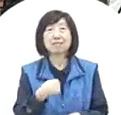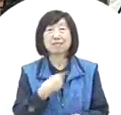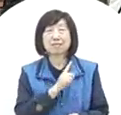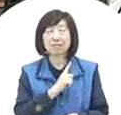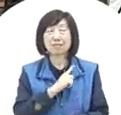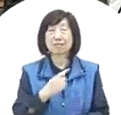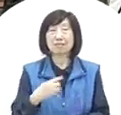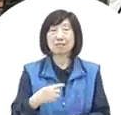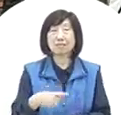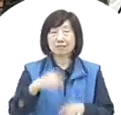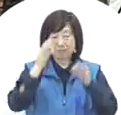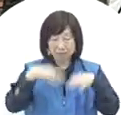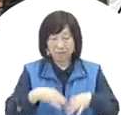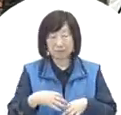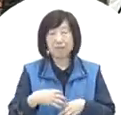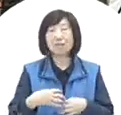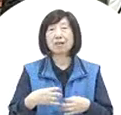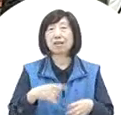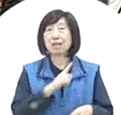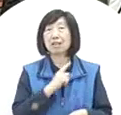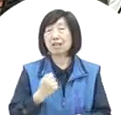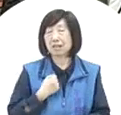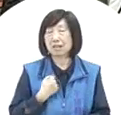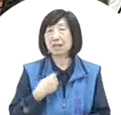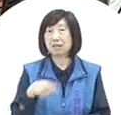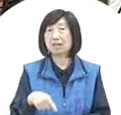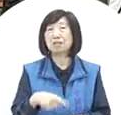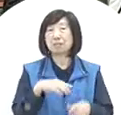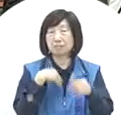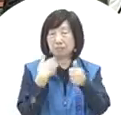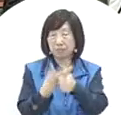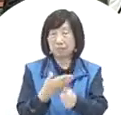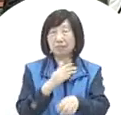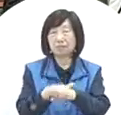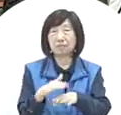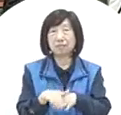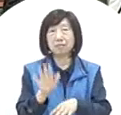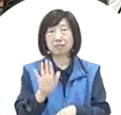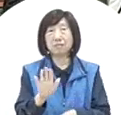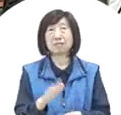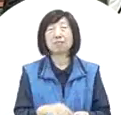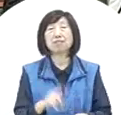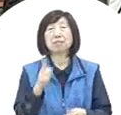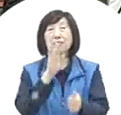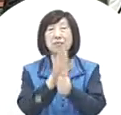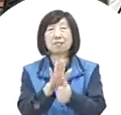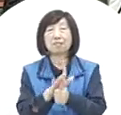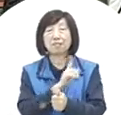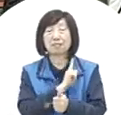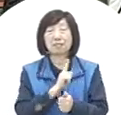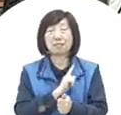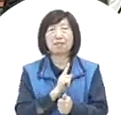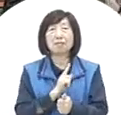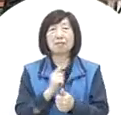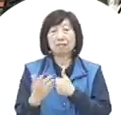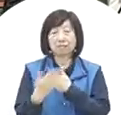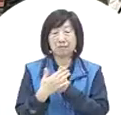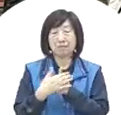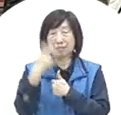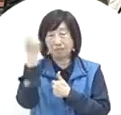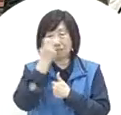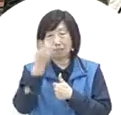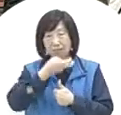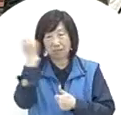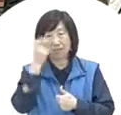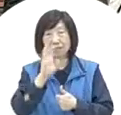道，我们做很多的宣导，然后呢我们也给予他们能够有一些能够自我去做筛检的一个状